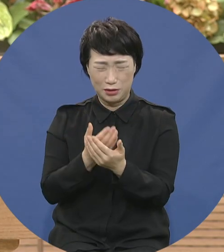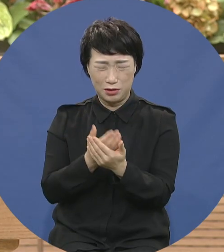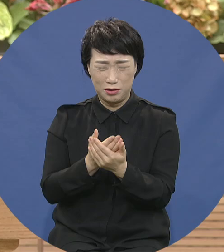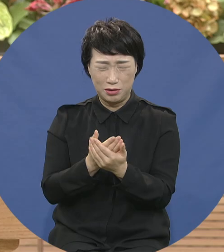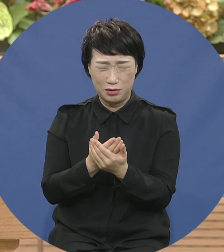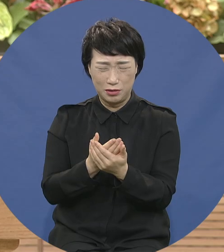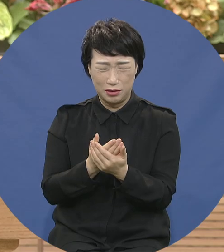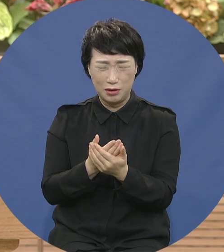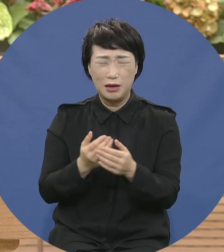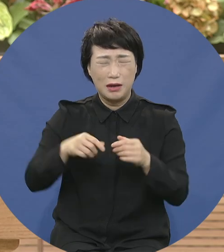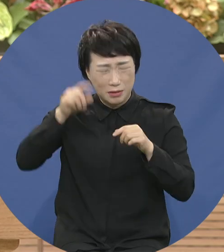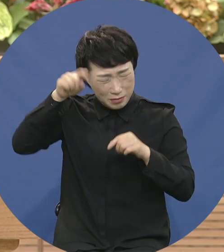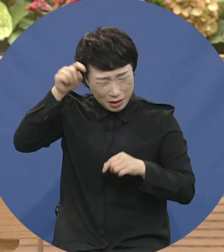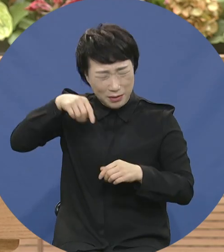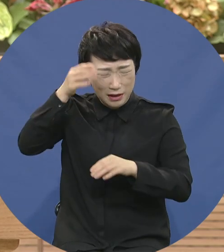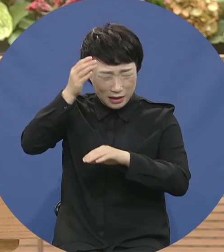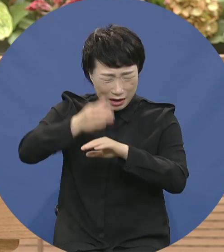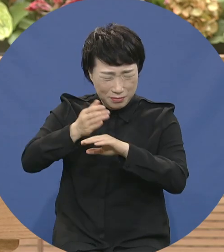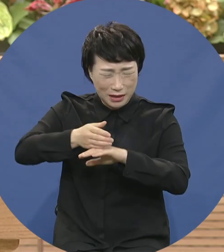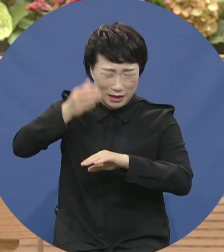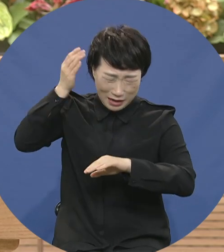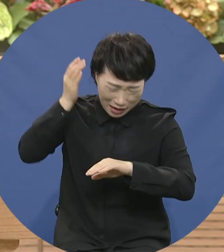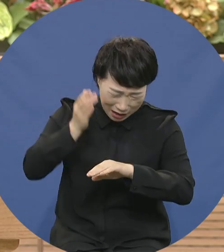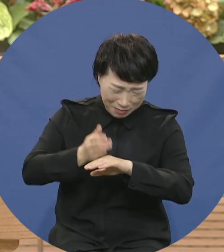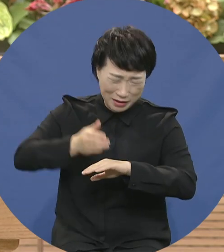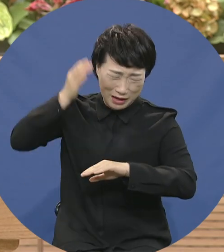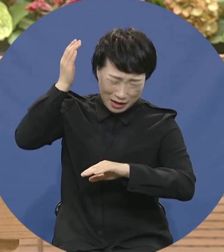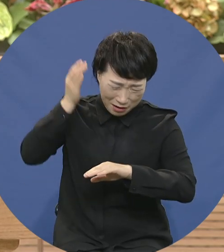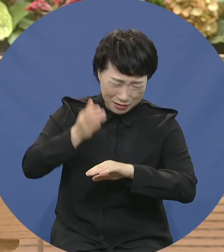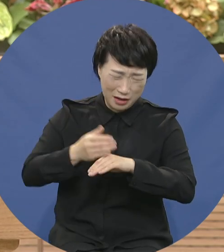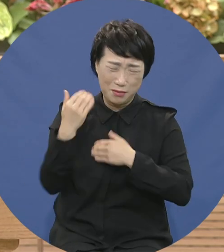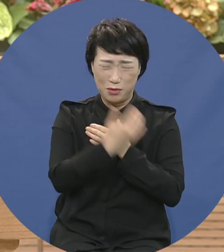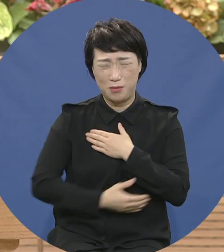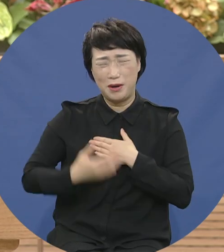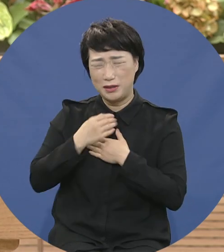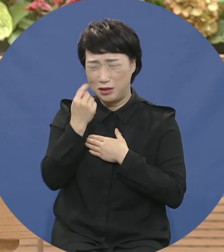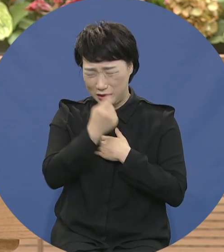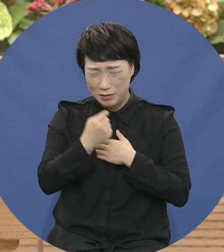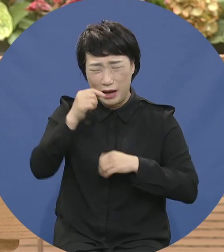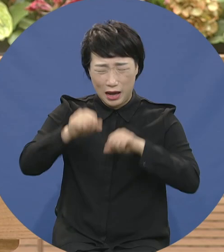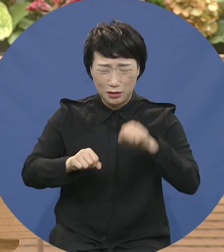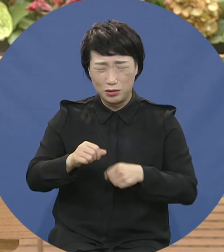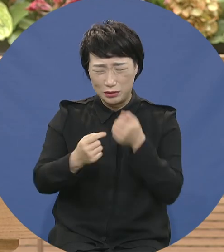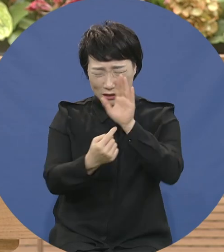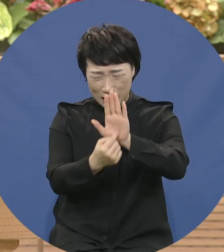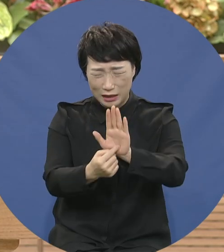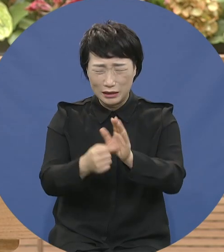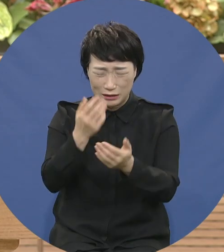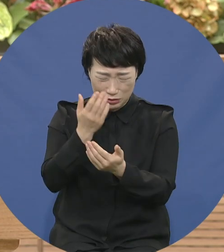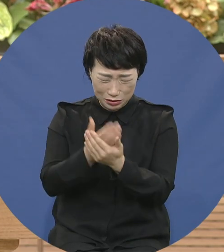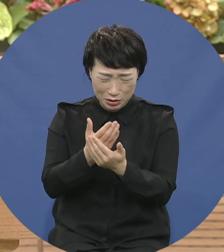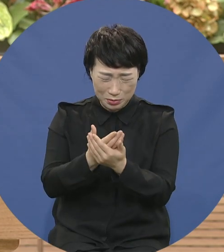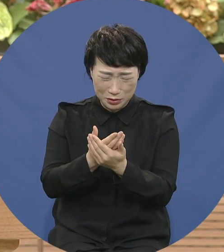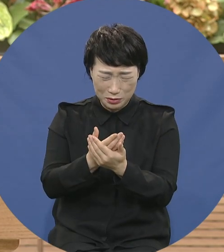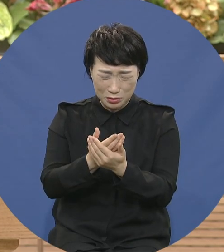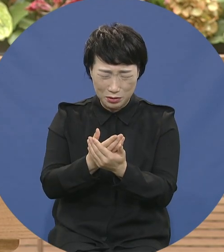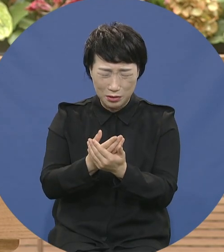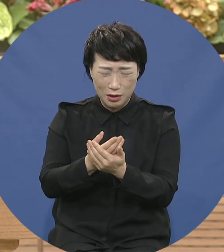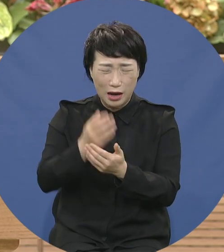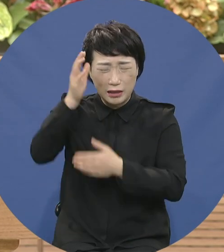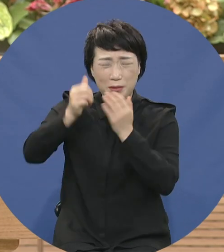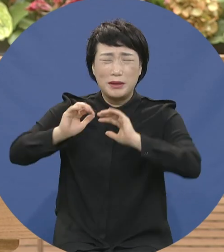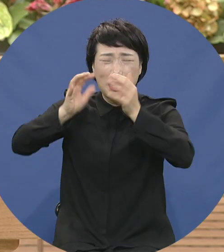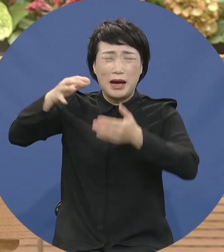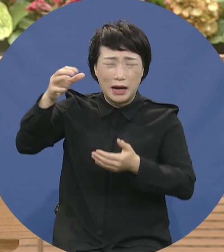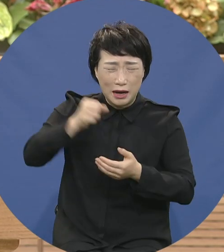도와주시옵시고 날마다 감사가 몸에서 입에서 행동에서 넘쳐나게 도와주시옵시고 그 나라를